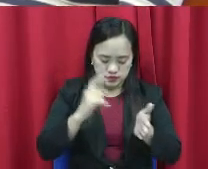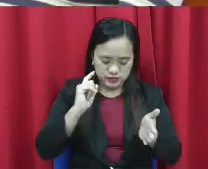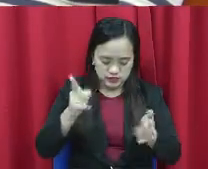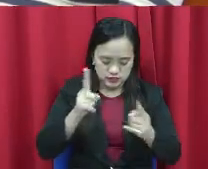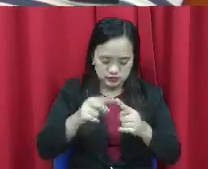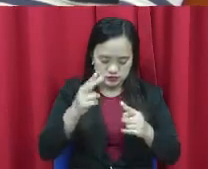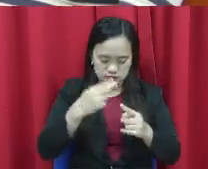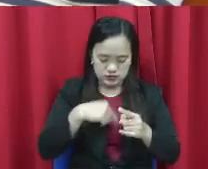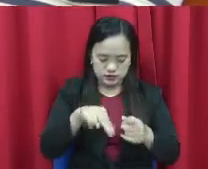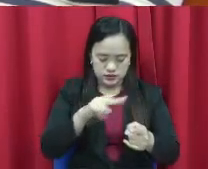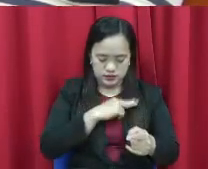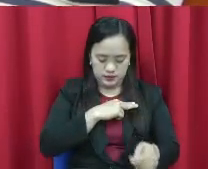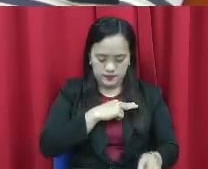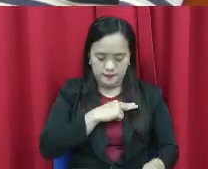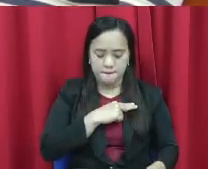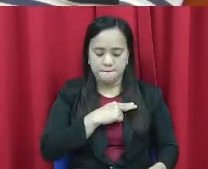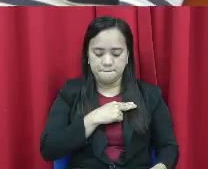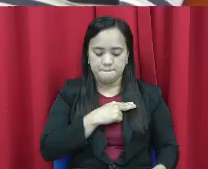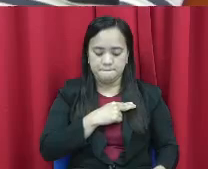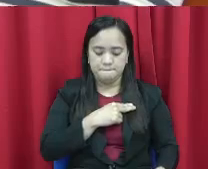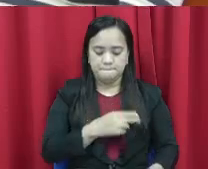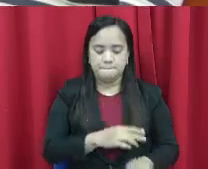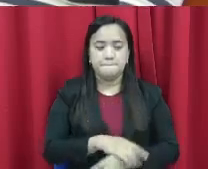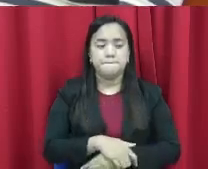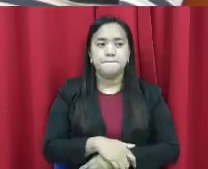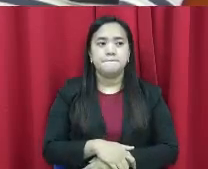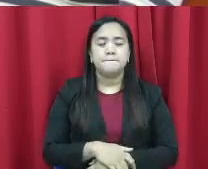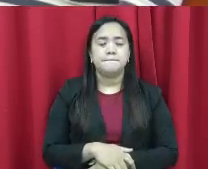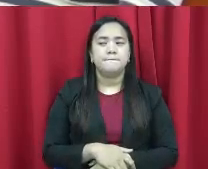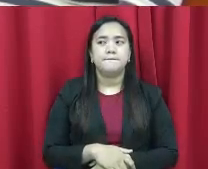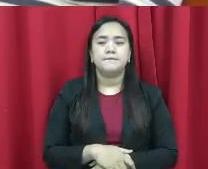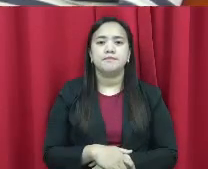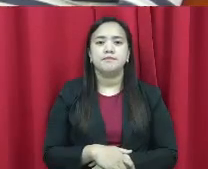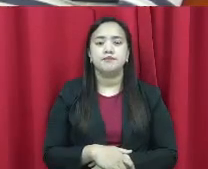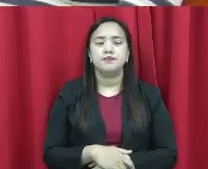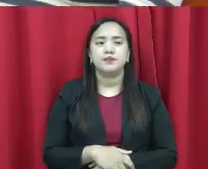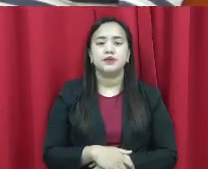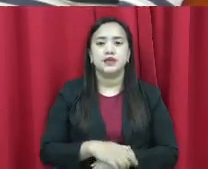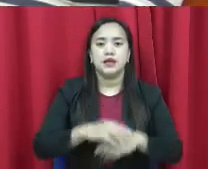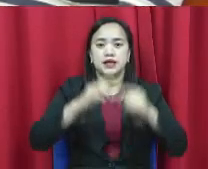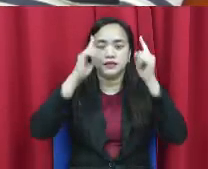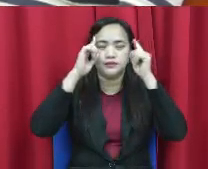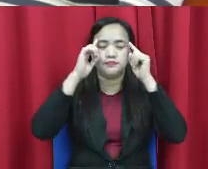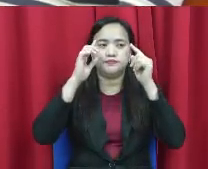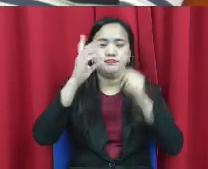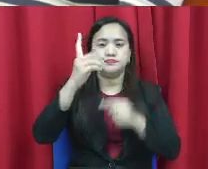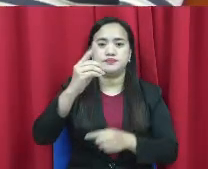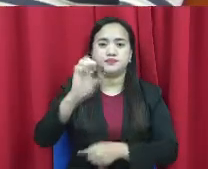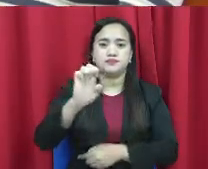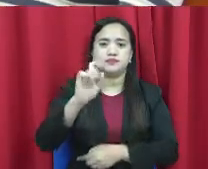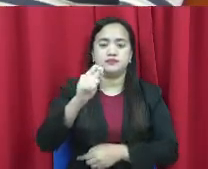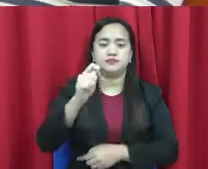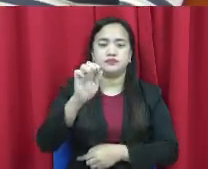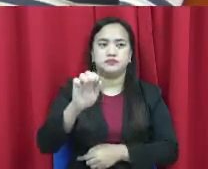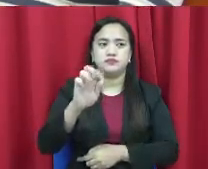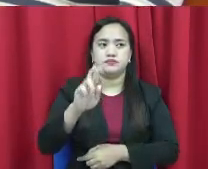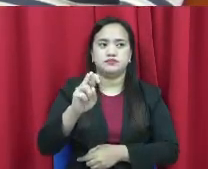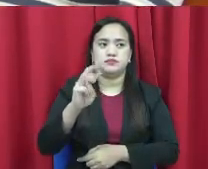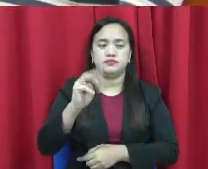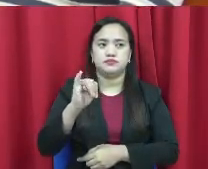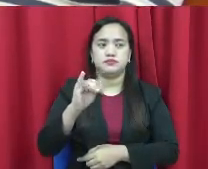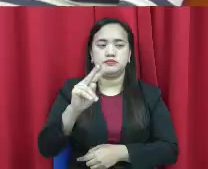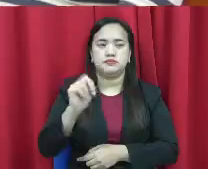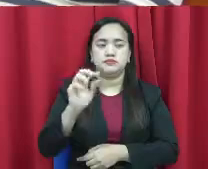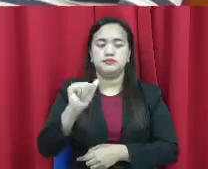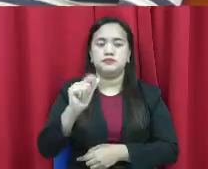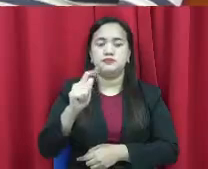inyo is yung Ah isa po dito yung determination paternal pero higit po dito